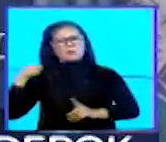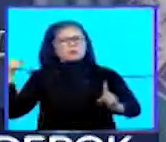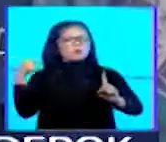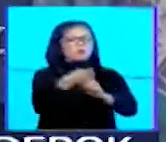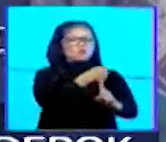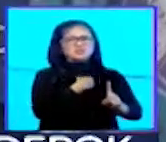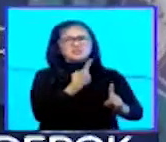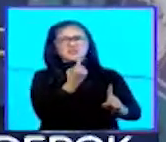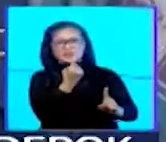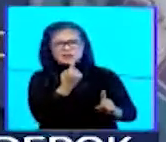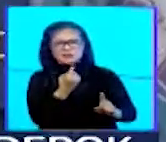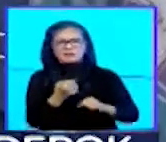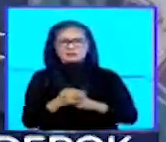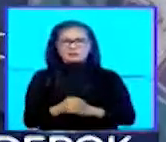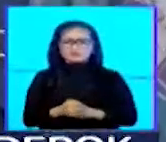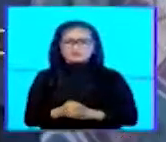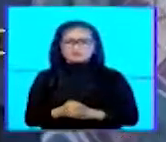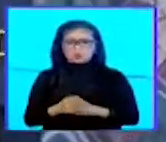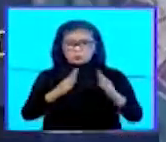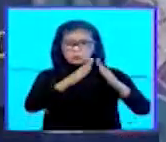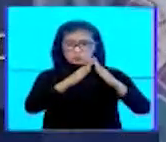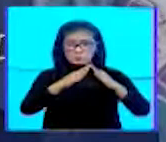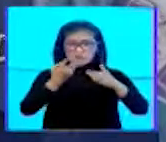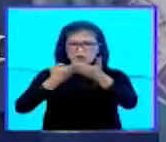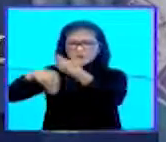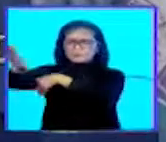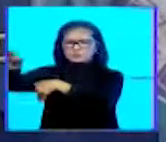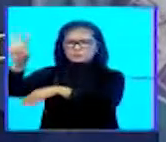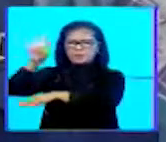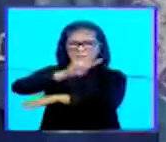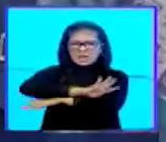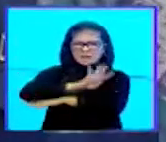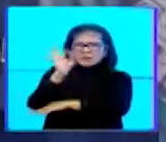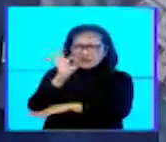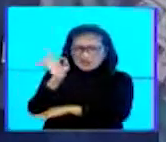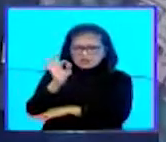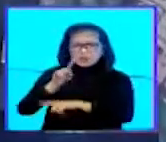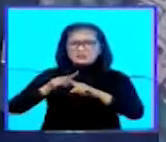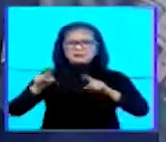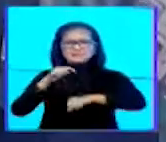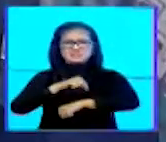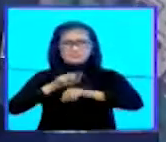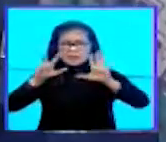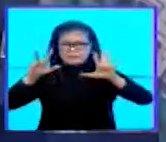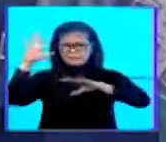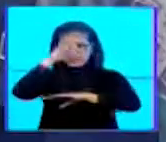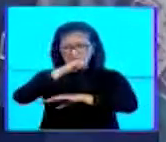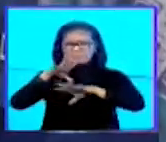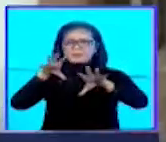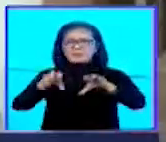yang bersangkutan keluar dari rumah, kita cari sampai 4 hari. Tadi malam jam 8 tertangkap di tempat